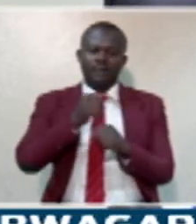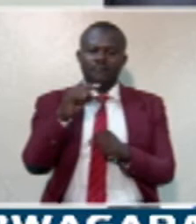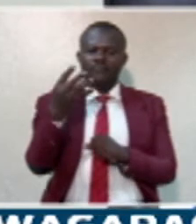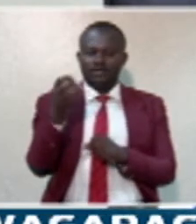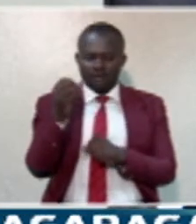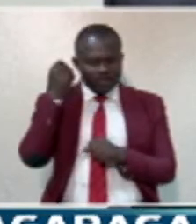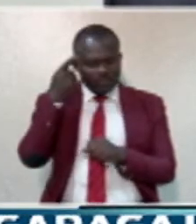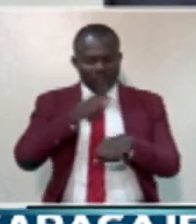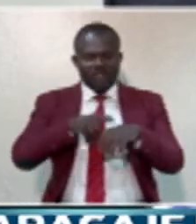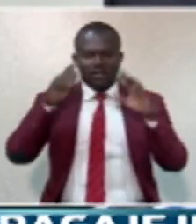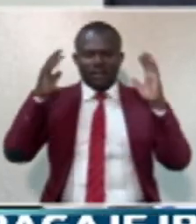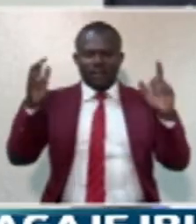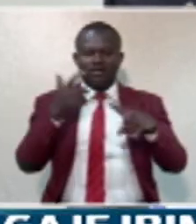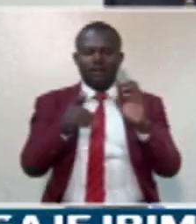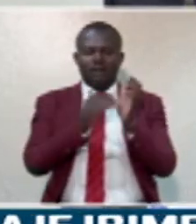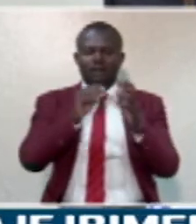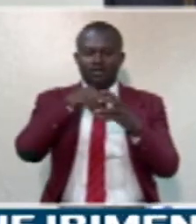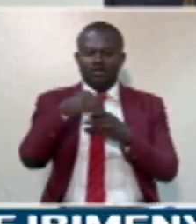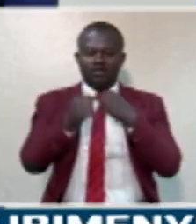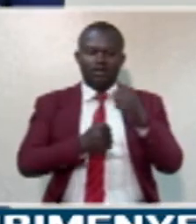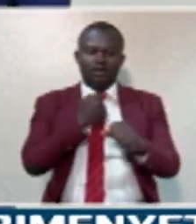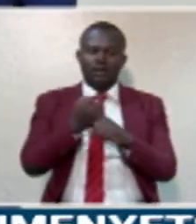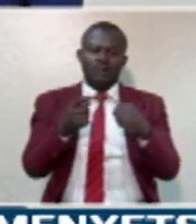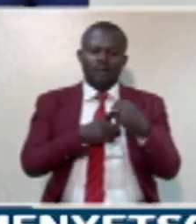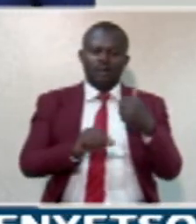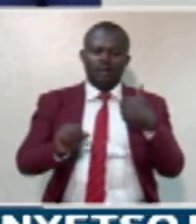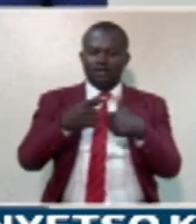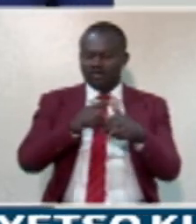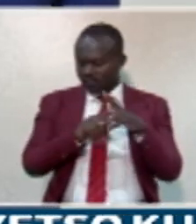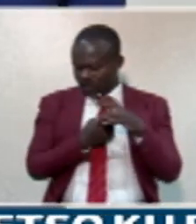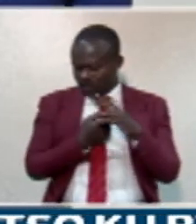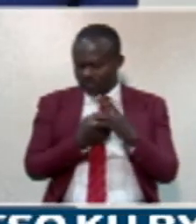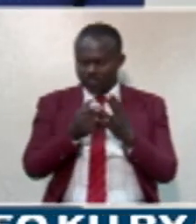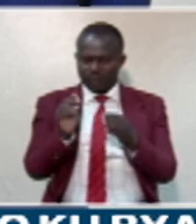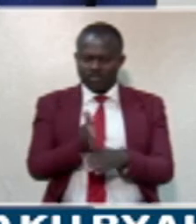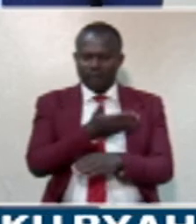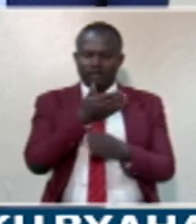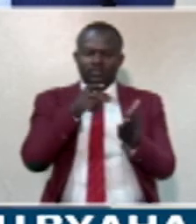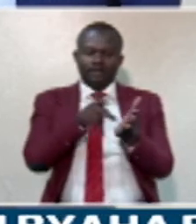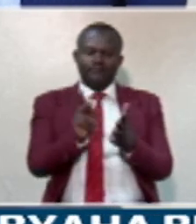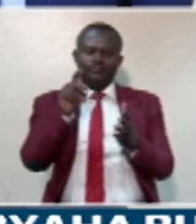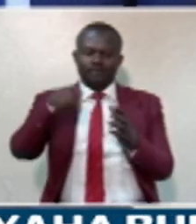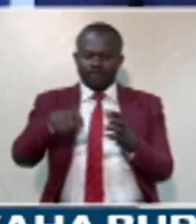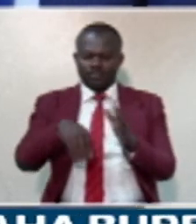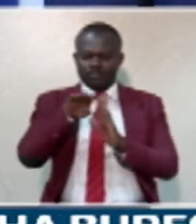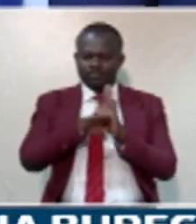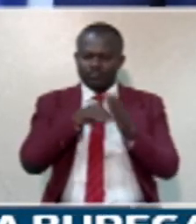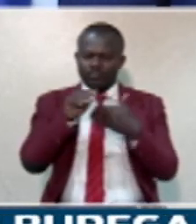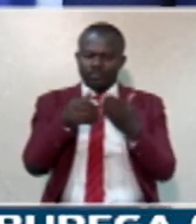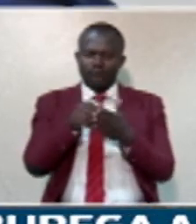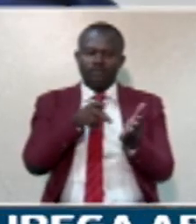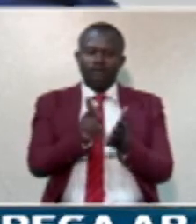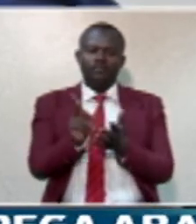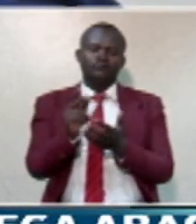igihe kirekire cyane kandi hakaba harimo imyaka 6 ibanza isonewe kwishyura. Akeneye gahunda yose yo kugura inkingo